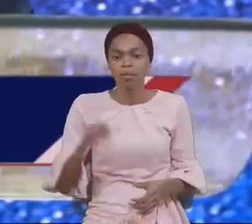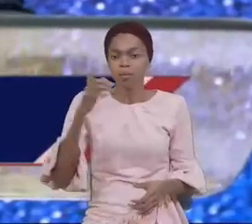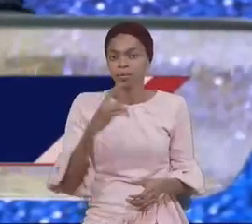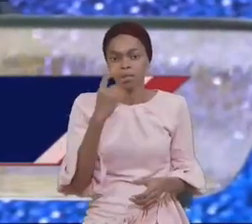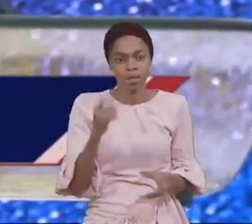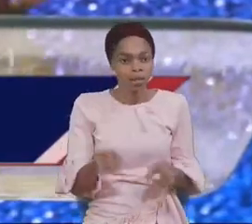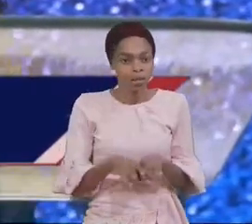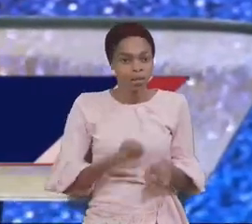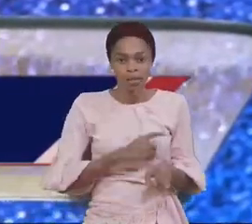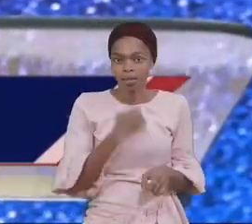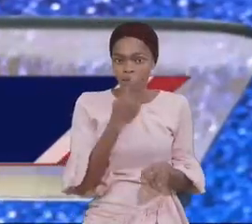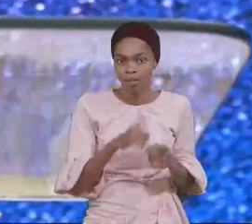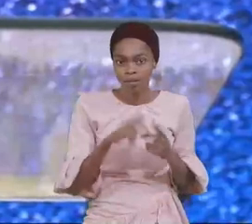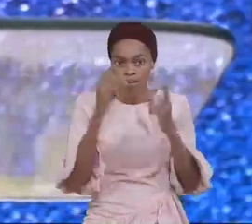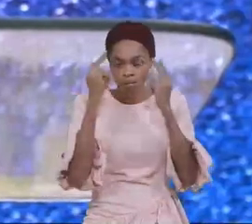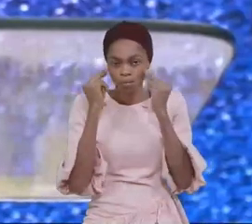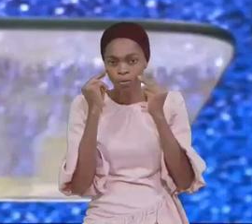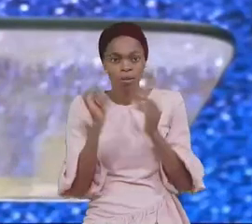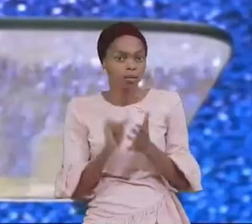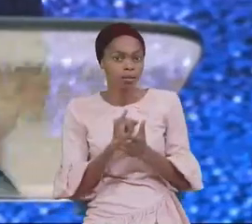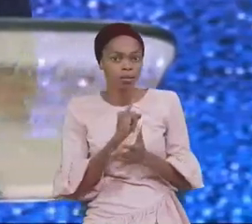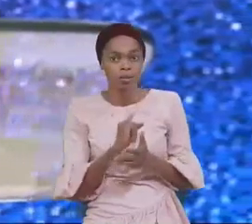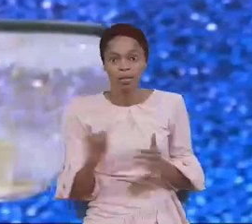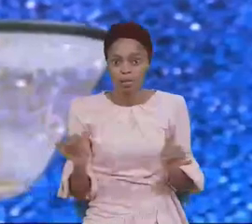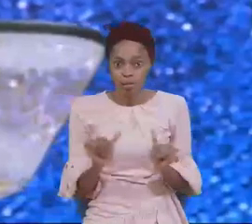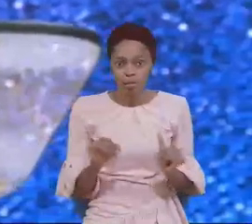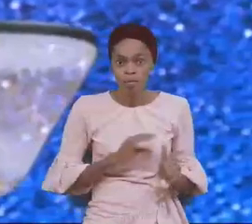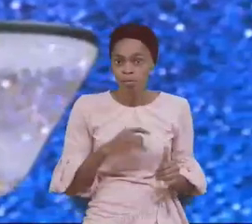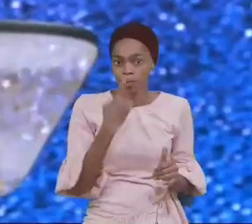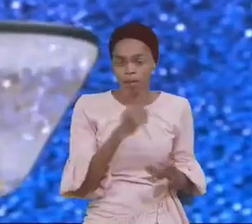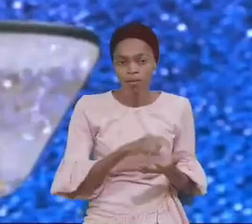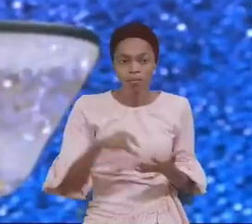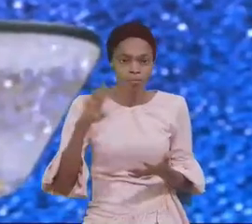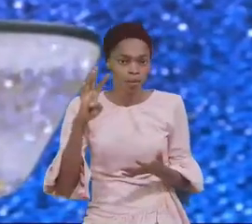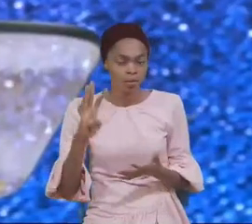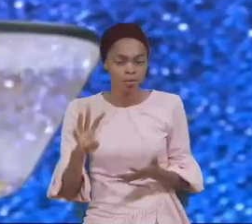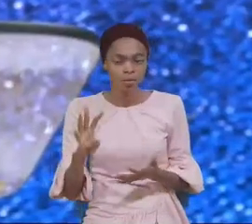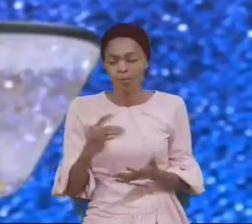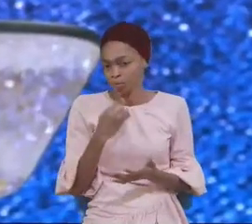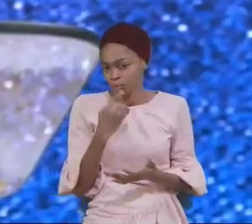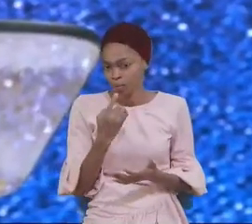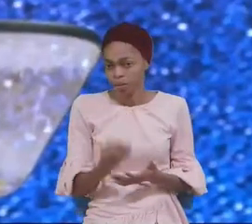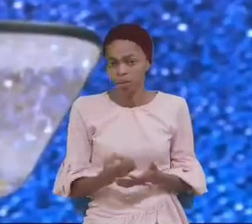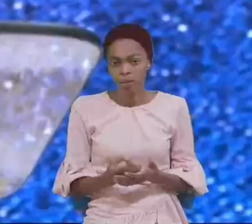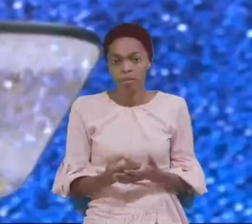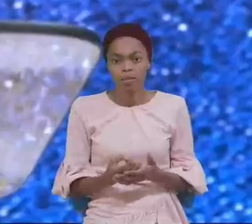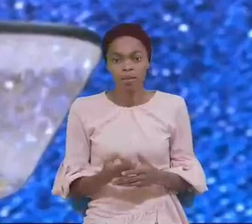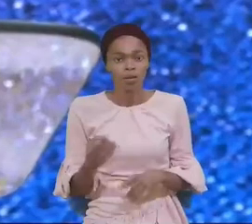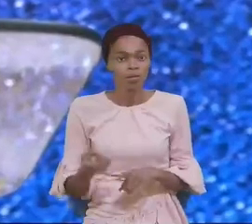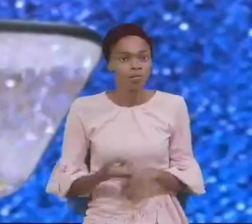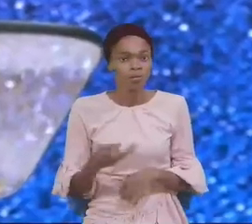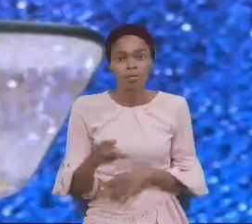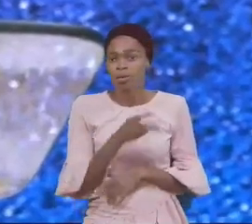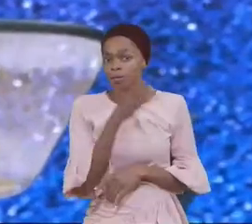l'ai dit à Moïse, c'est exactement ce que je vous dis maintenant. Verset 4 dit, vous aurez pour